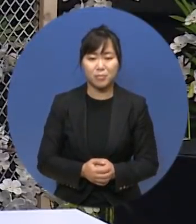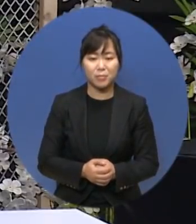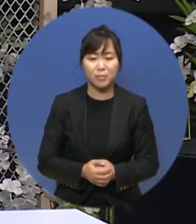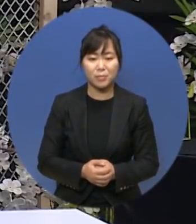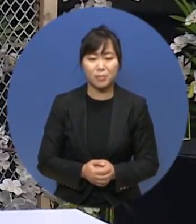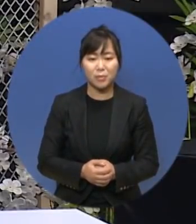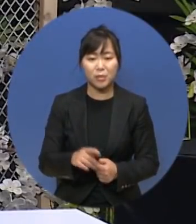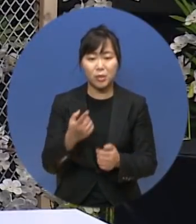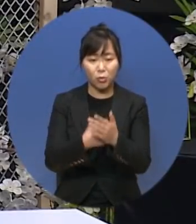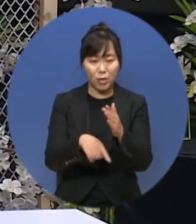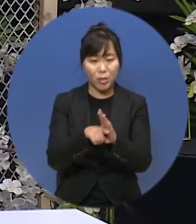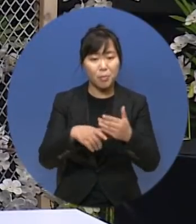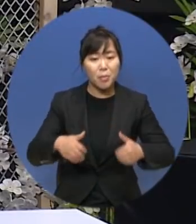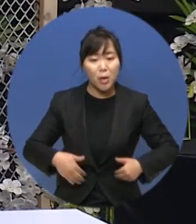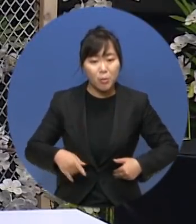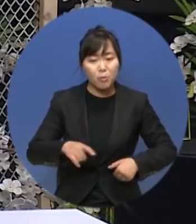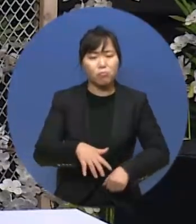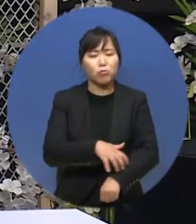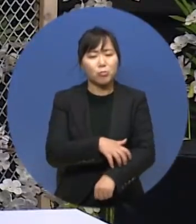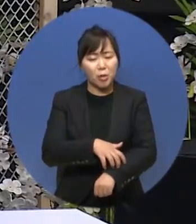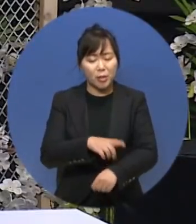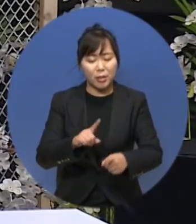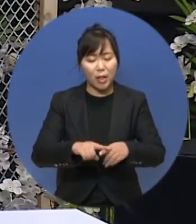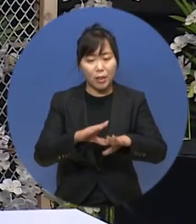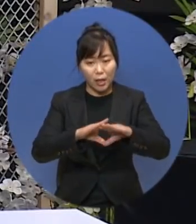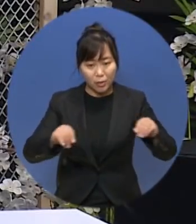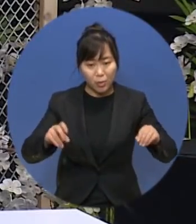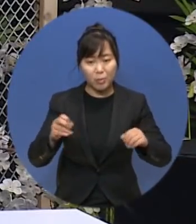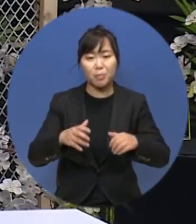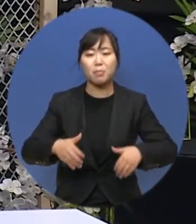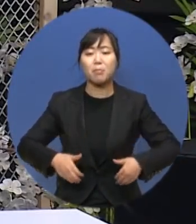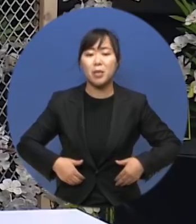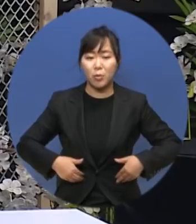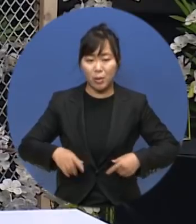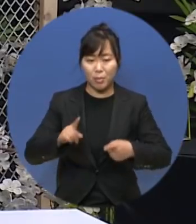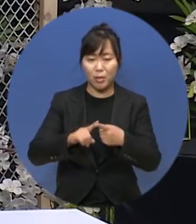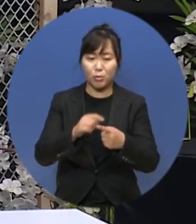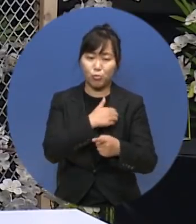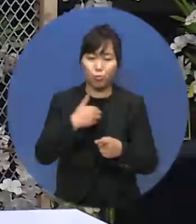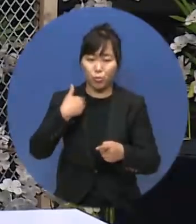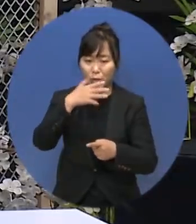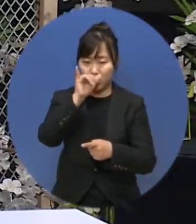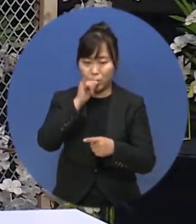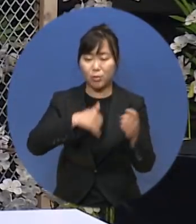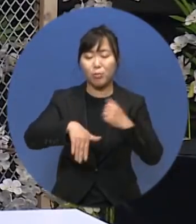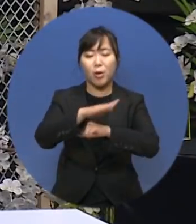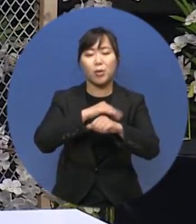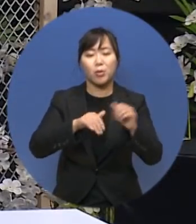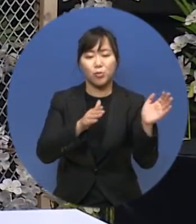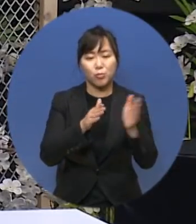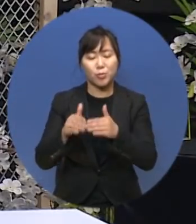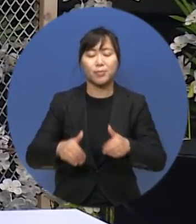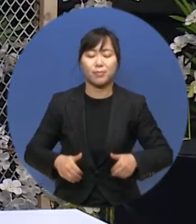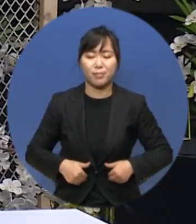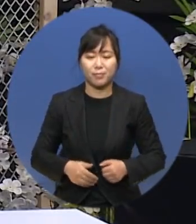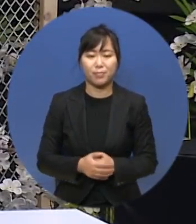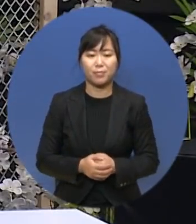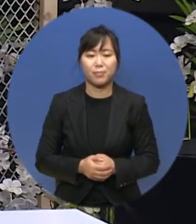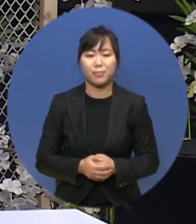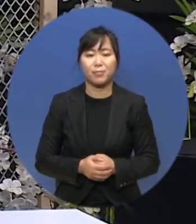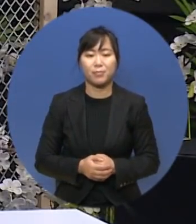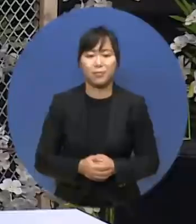위해서 필요한 것은 불편함의 해소와 필요함을 충족시킬 수 있는 환경의 조성이라고